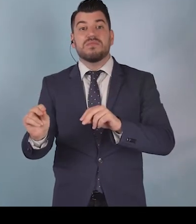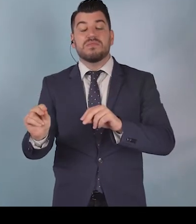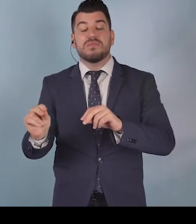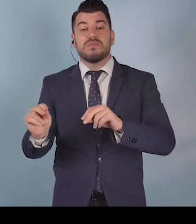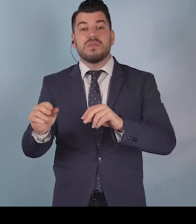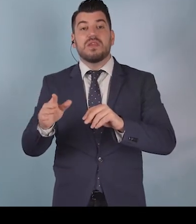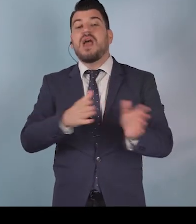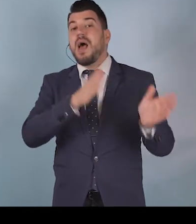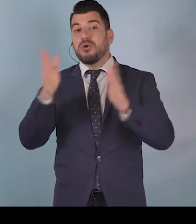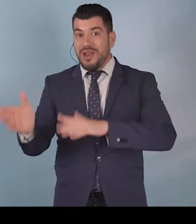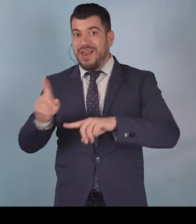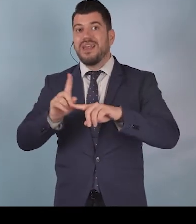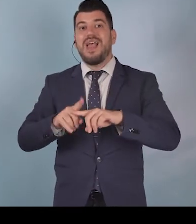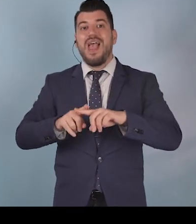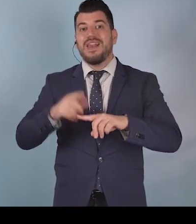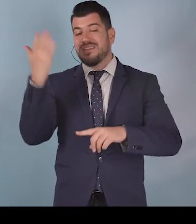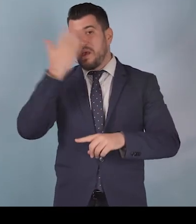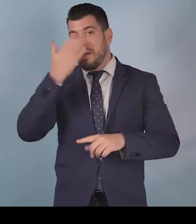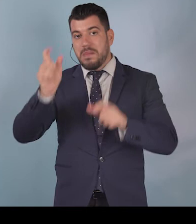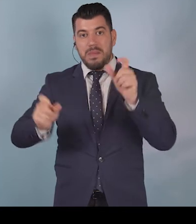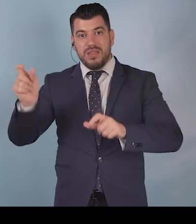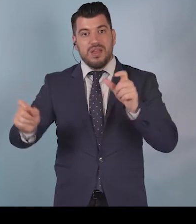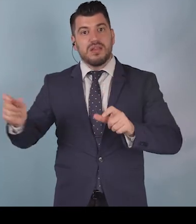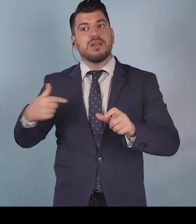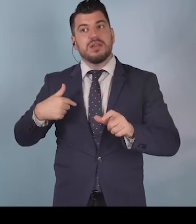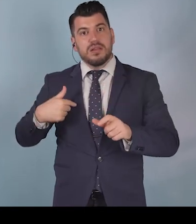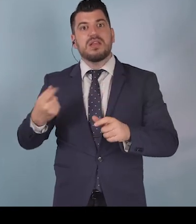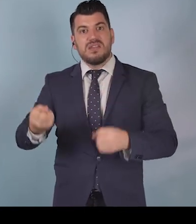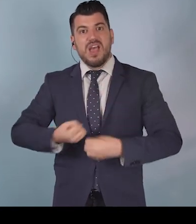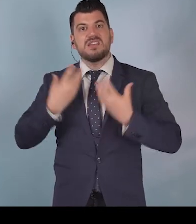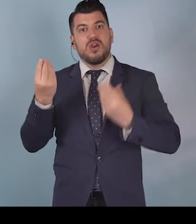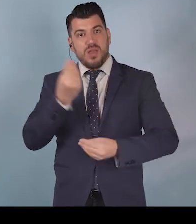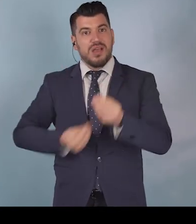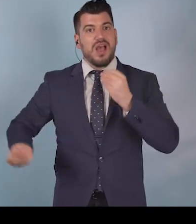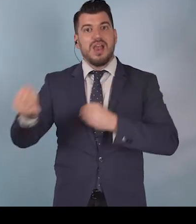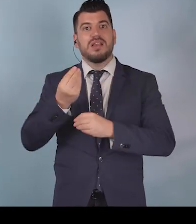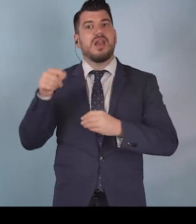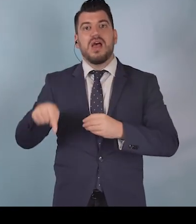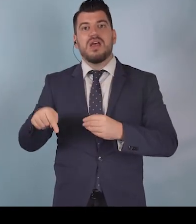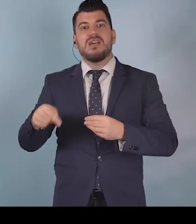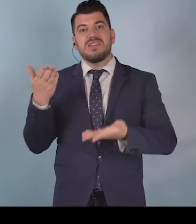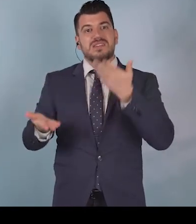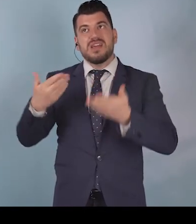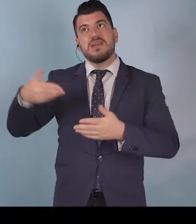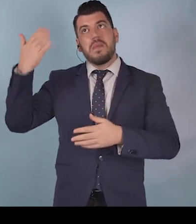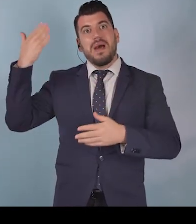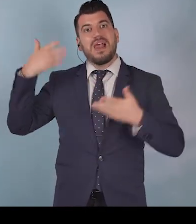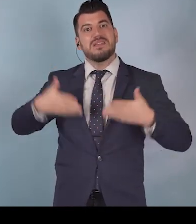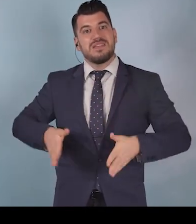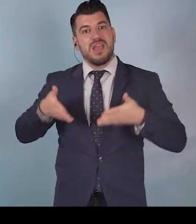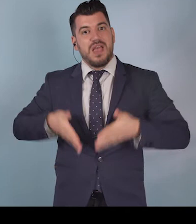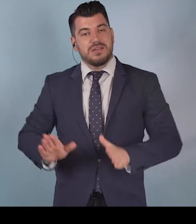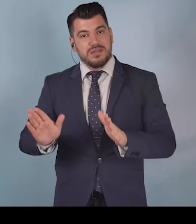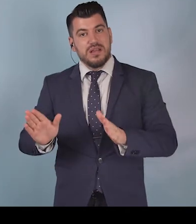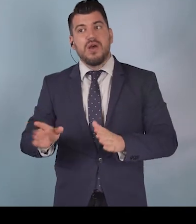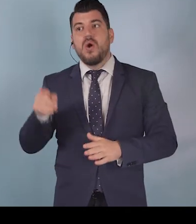στιγμή οι Έλληνες μαθητές ΛΟΑΤΚΙ έχουν πιο θετικές εμπειρίες από το μέσο όρο της Ευρωπαϊκής Ένωσης και από ό,τι οι προηγούμενες γενιές. Να λοιπόν πεδίο